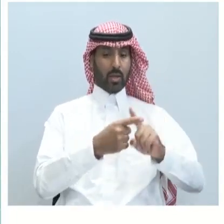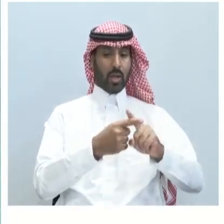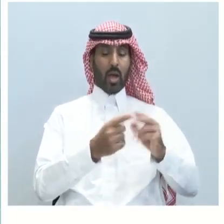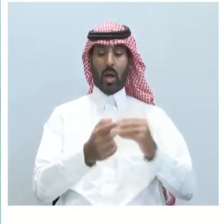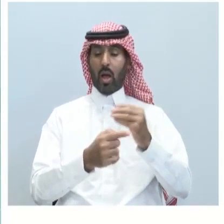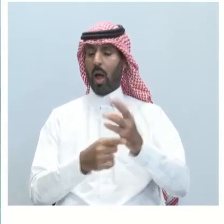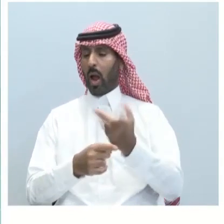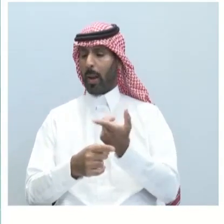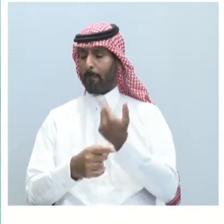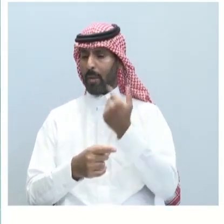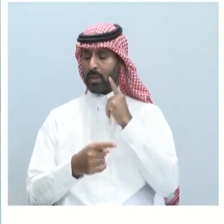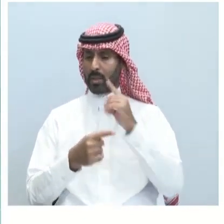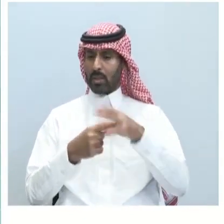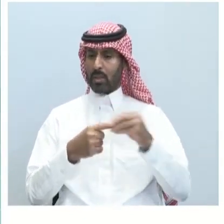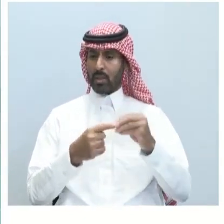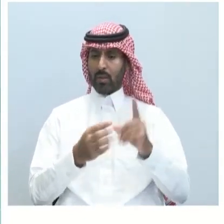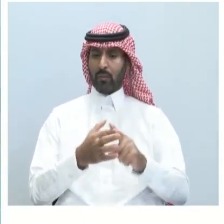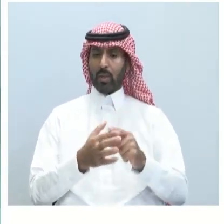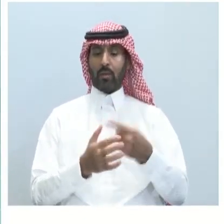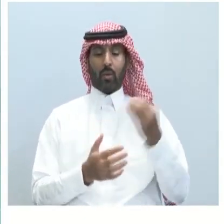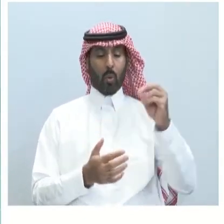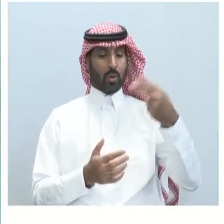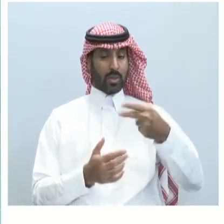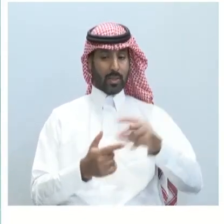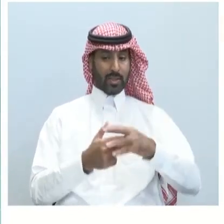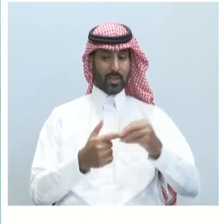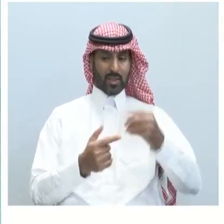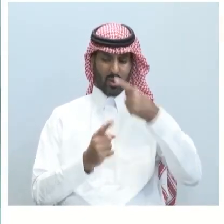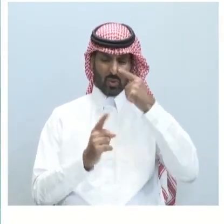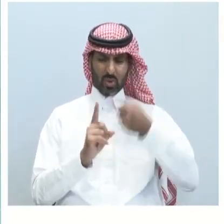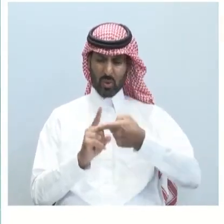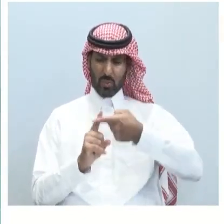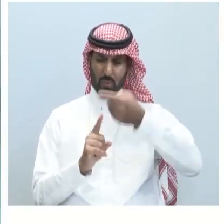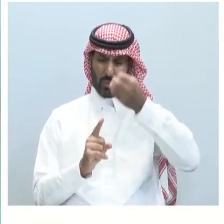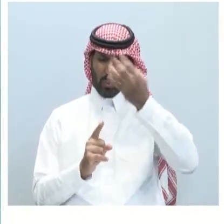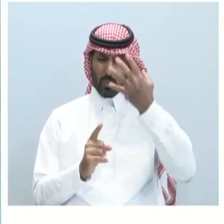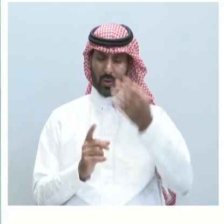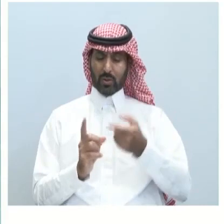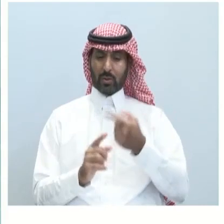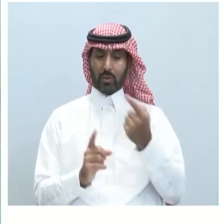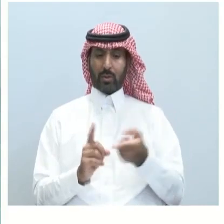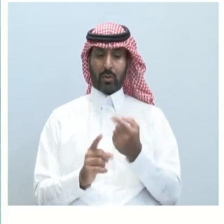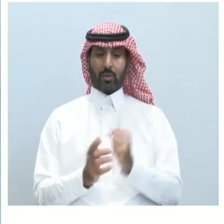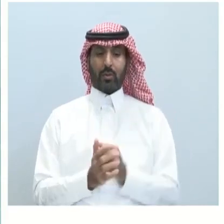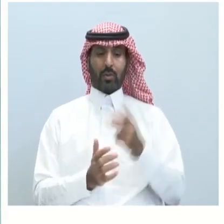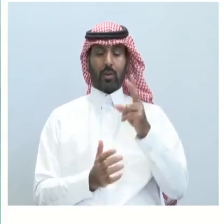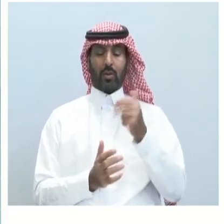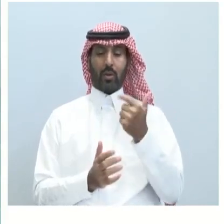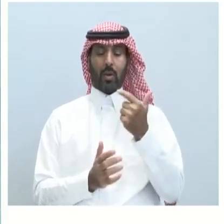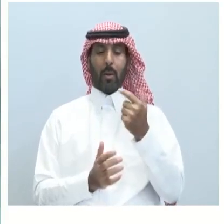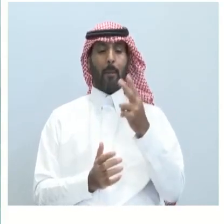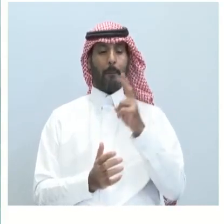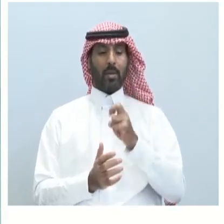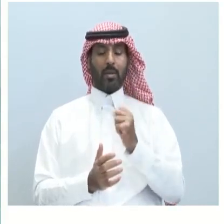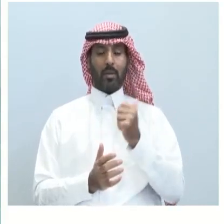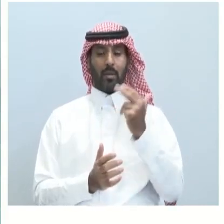الماء النقي عند درجه حراره 298 تحاول انك تجاوب على السؤال من خلال معرفتك مين لتراكيز